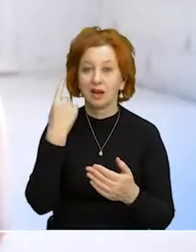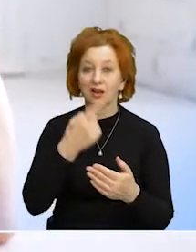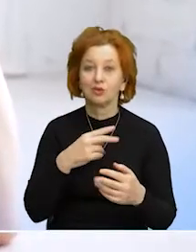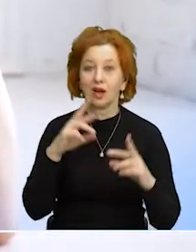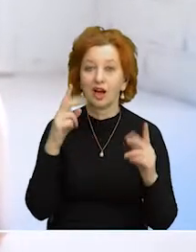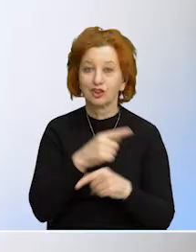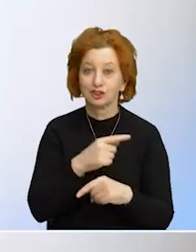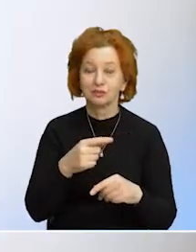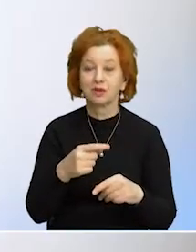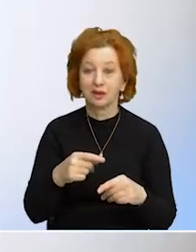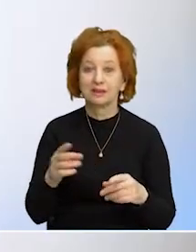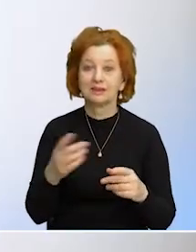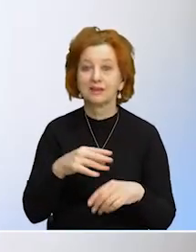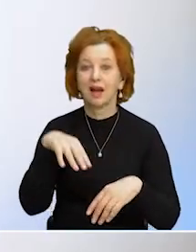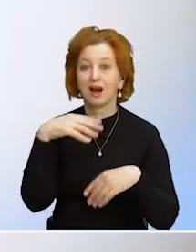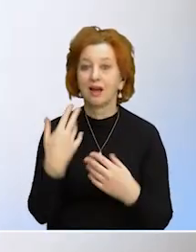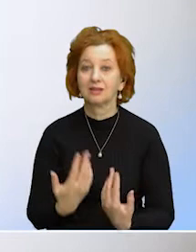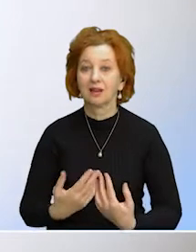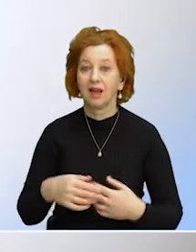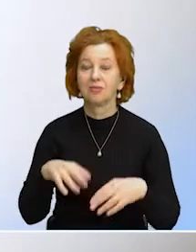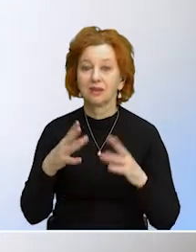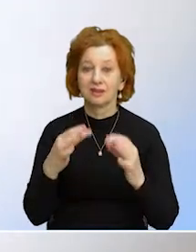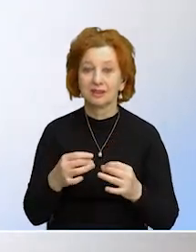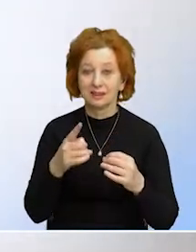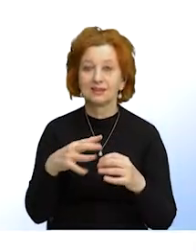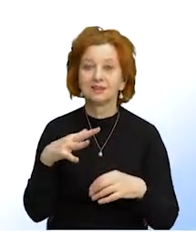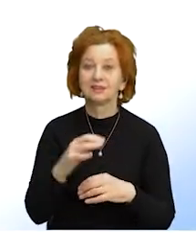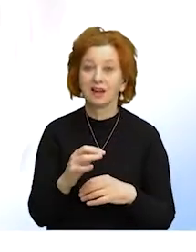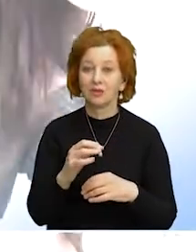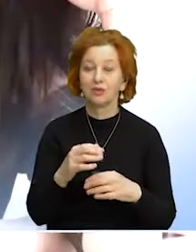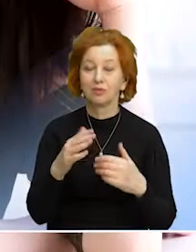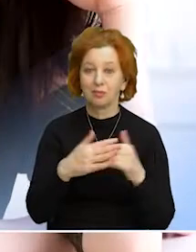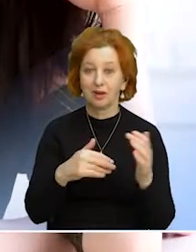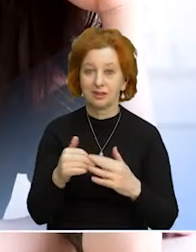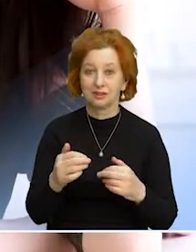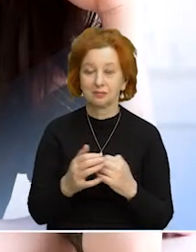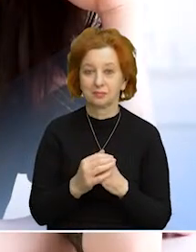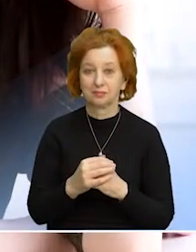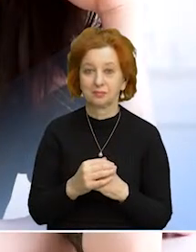лицу. Эту ошибку легко исправить, если расслабить руку и слегка согнуть пальцы.